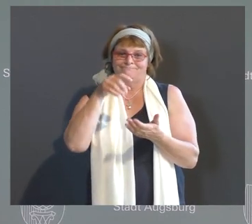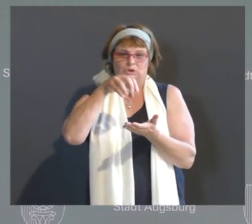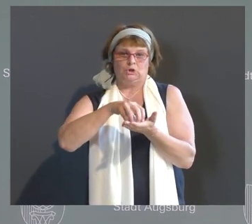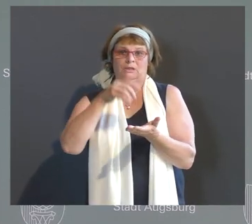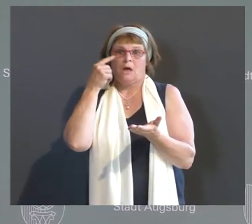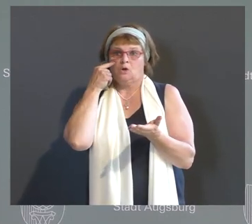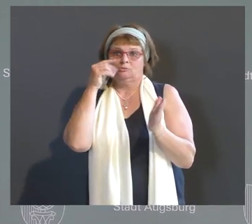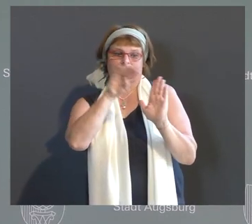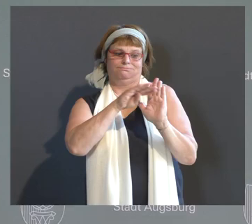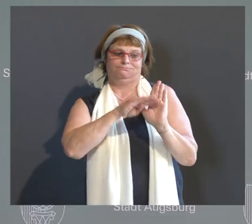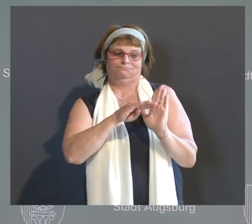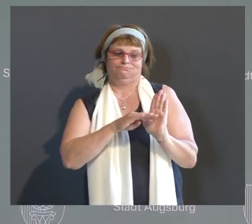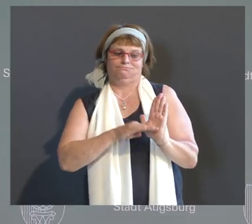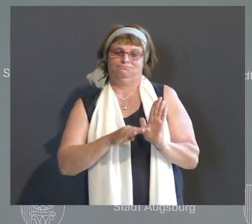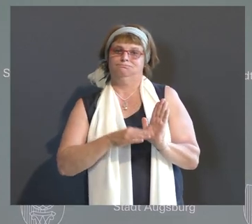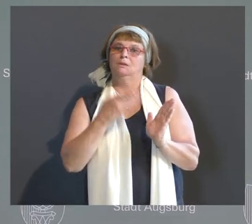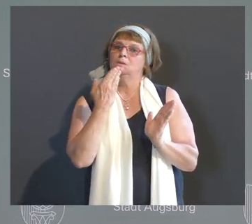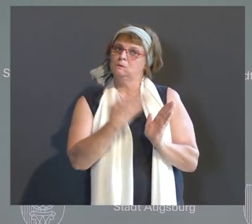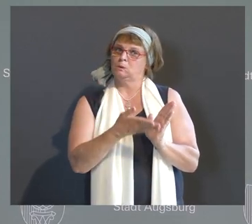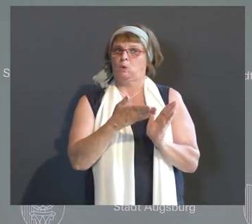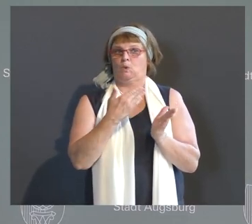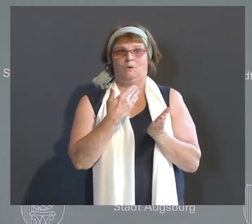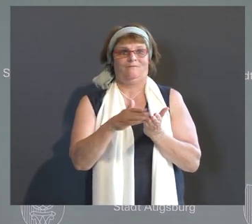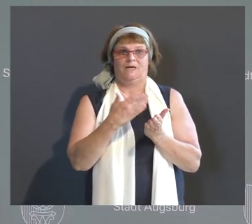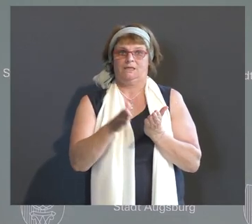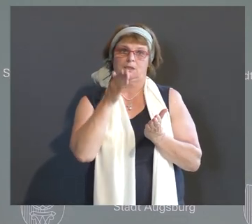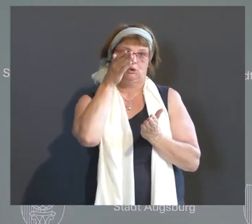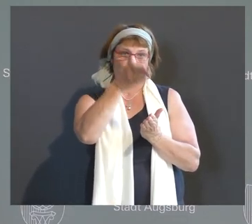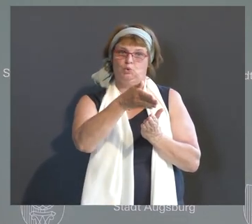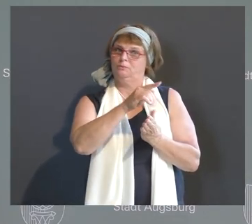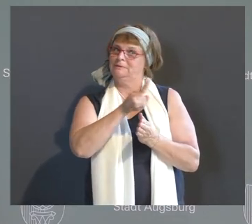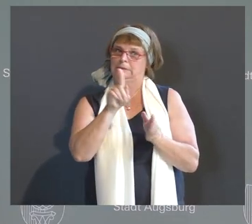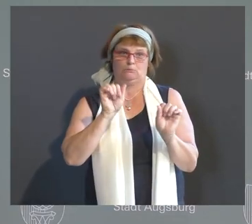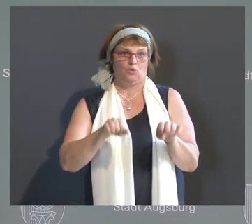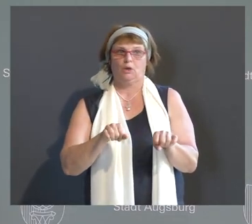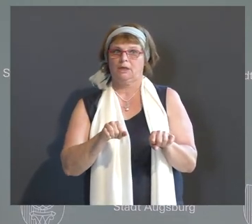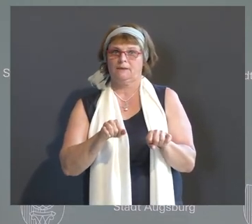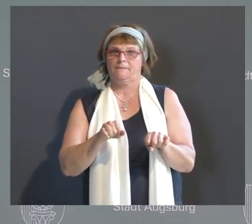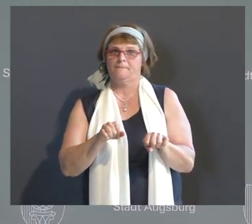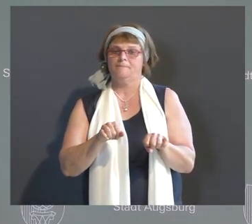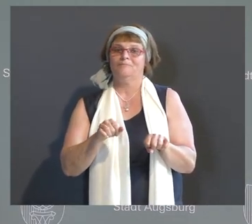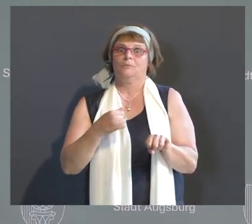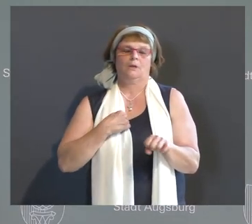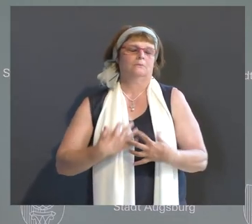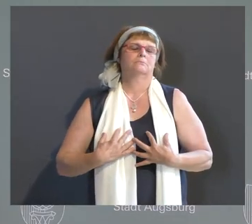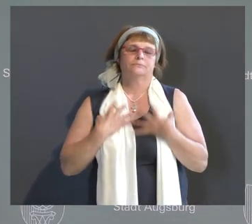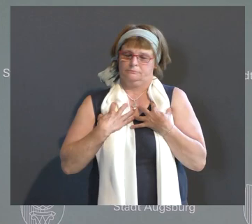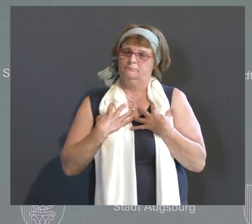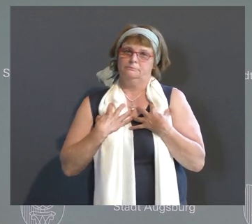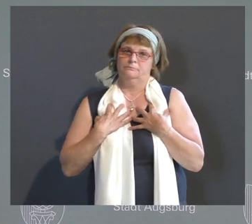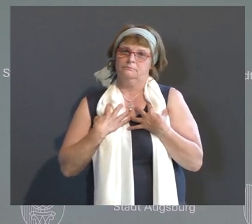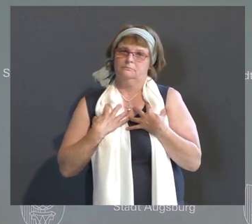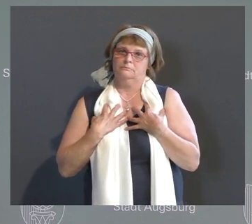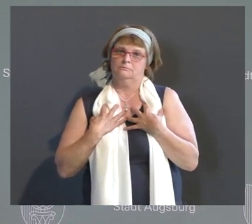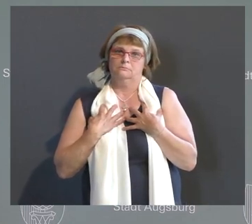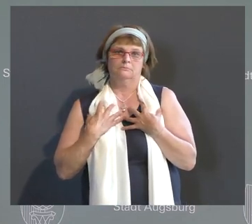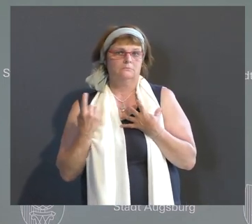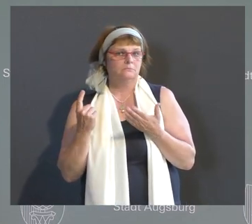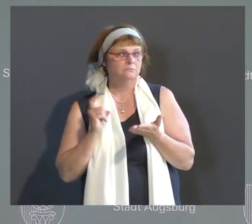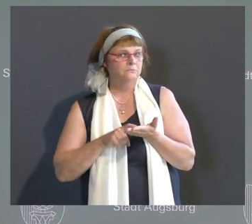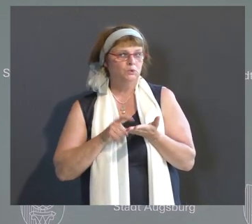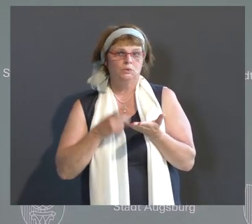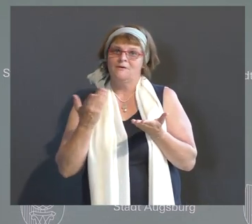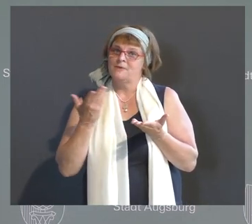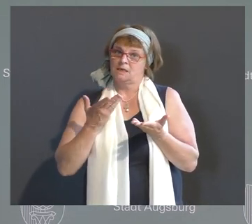möglich macht, in dieser reinen Form für die Zukunft nicht mehr gelten. Ich bin entsetzt. Entsetzt darüber,